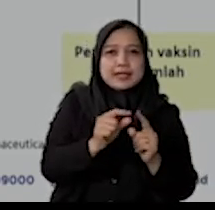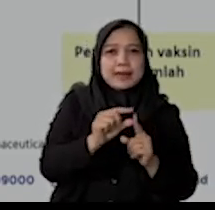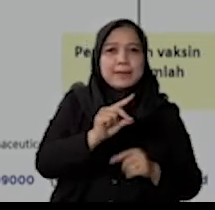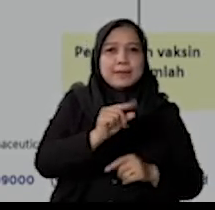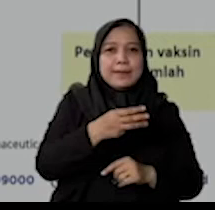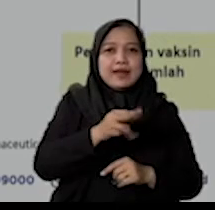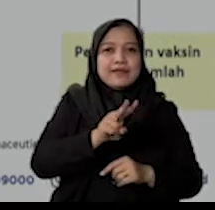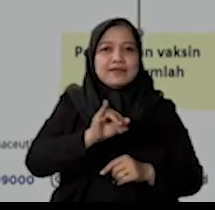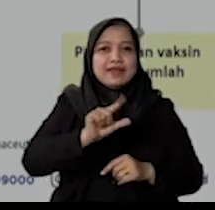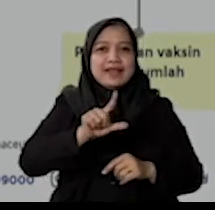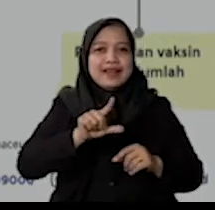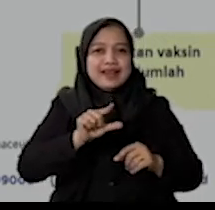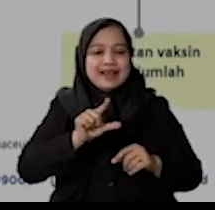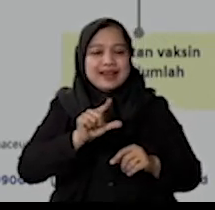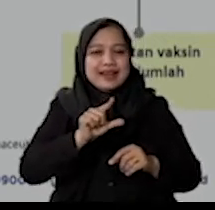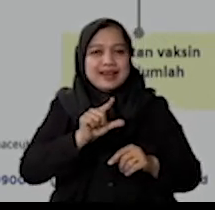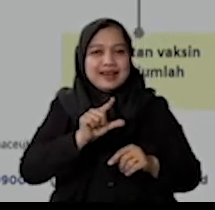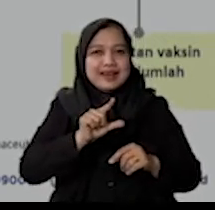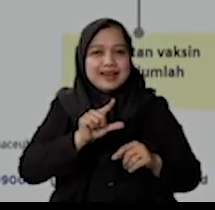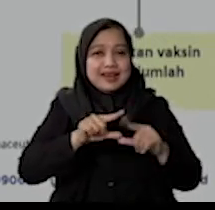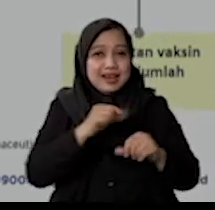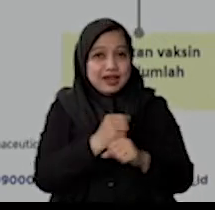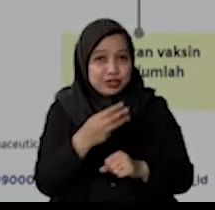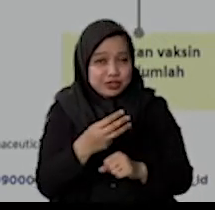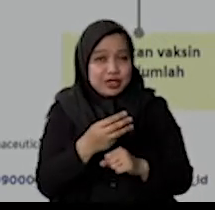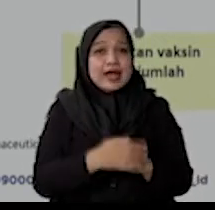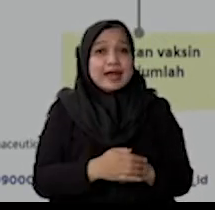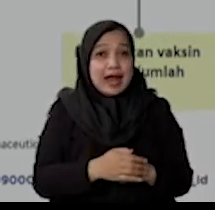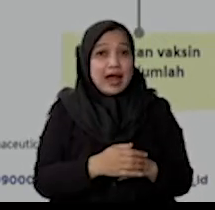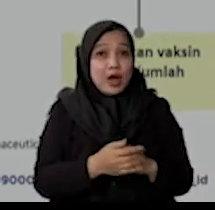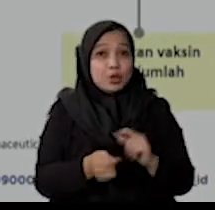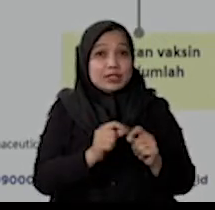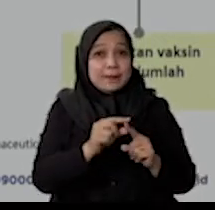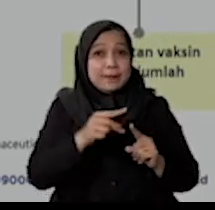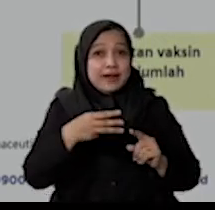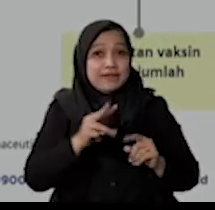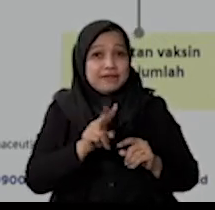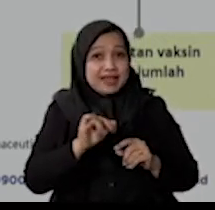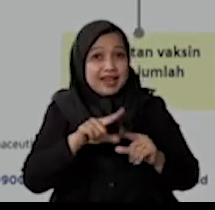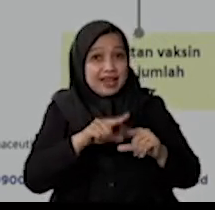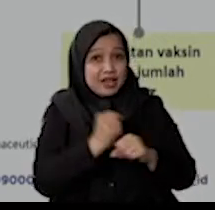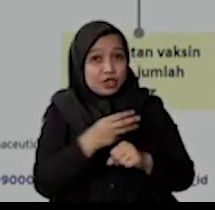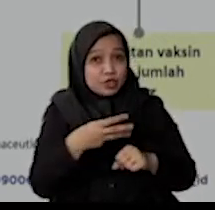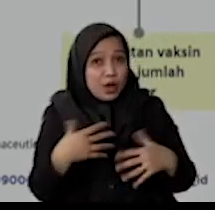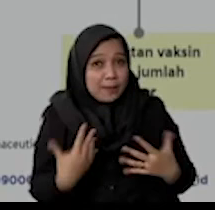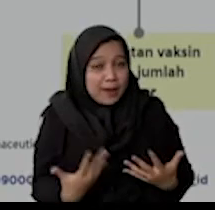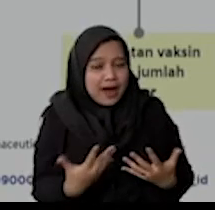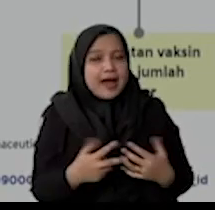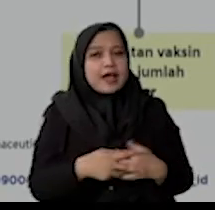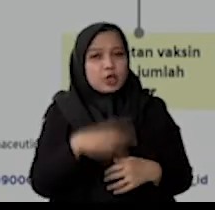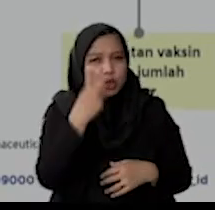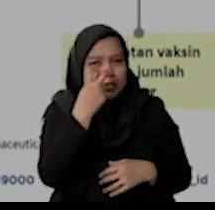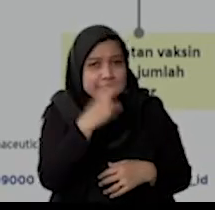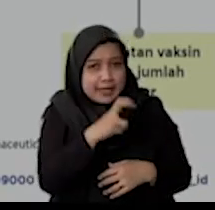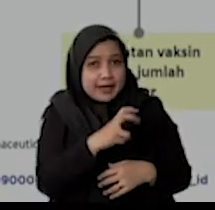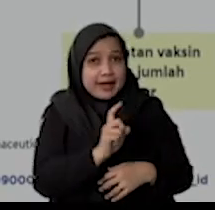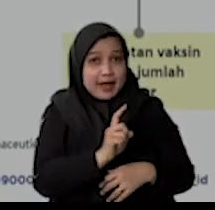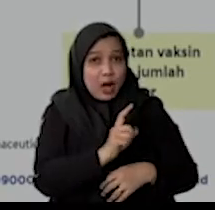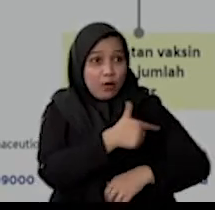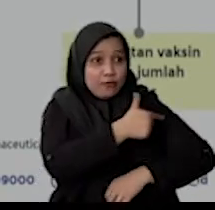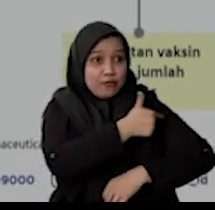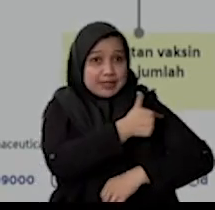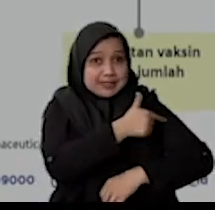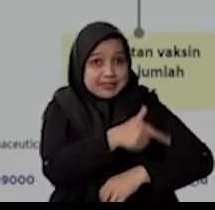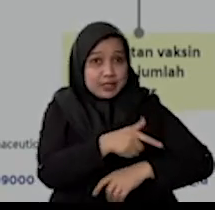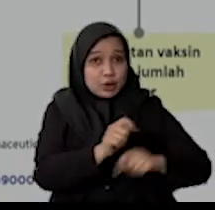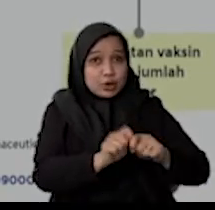masuk ke uji klinis. Apa itu uji preklinis? Sebenarnya uji preklinis itu memastikan bahwa vaksin yang dibuat